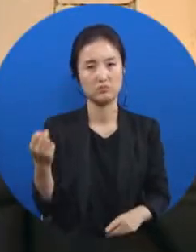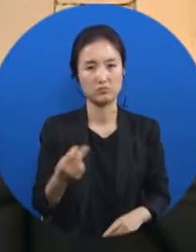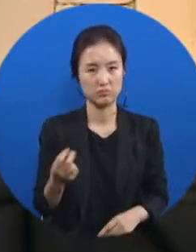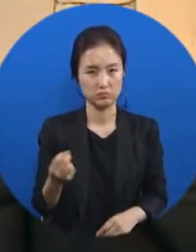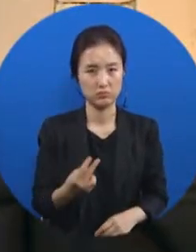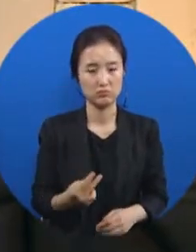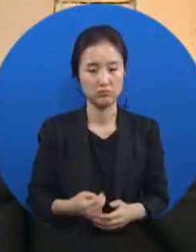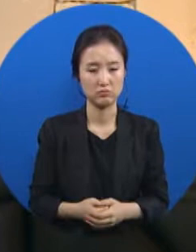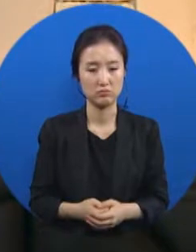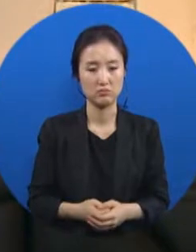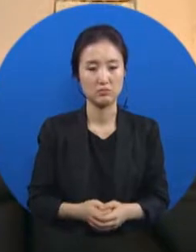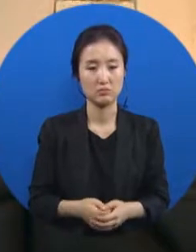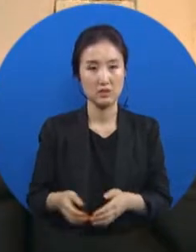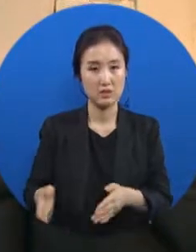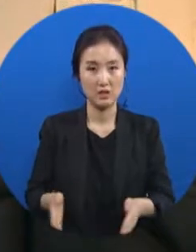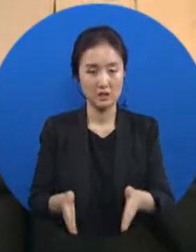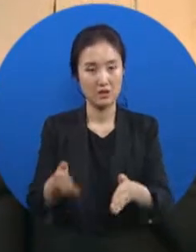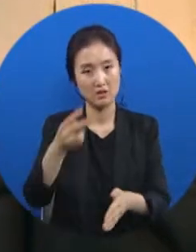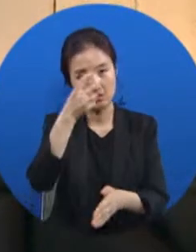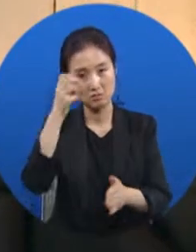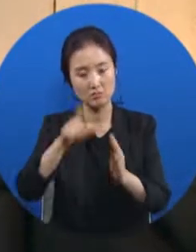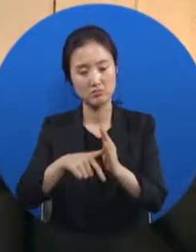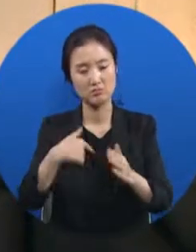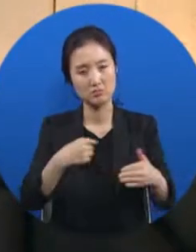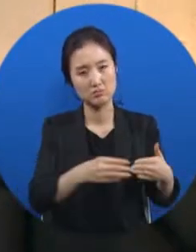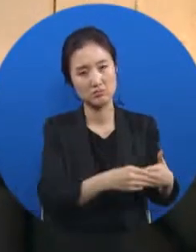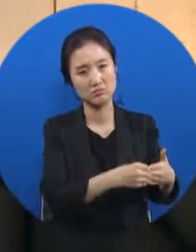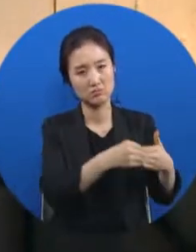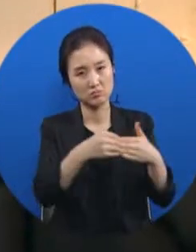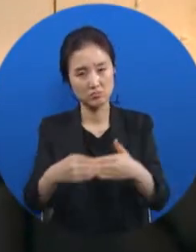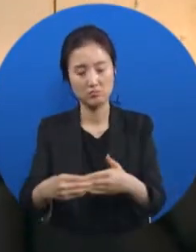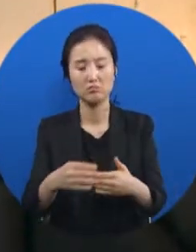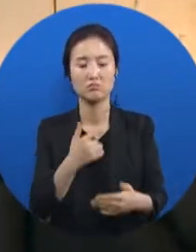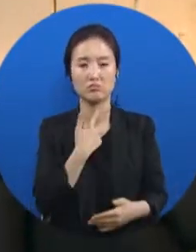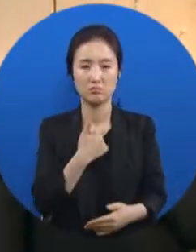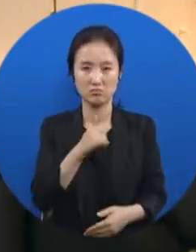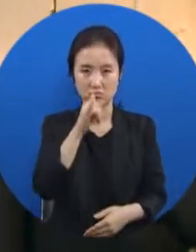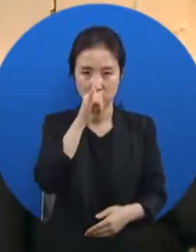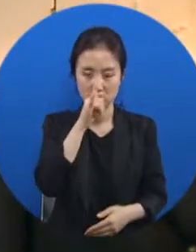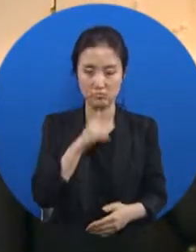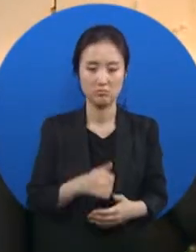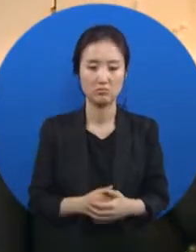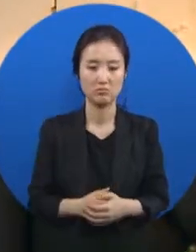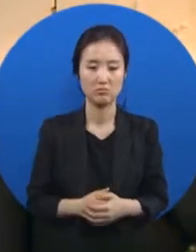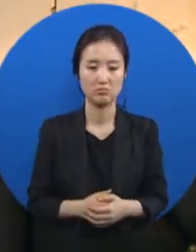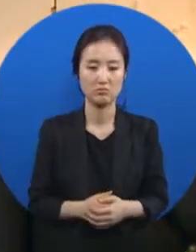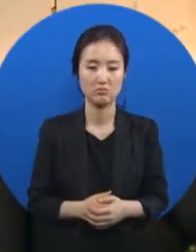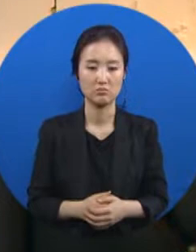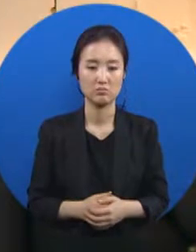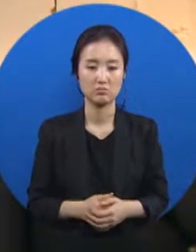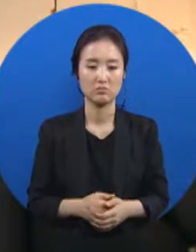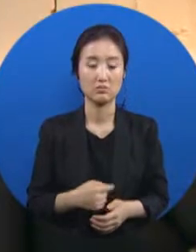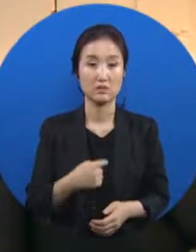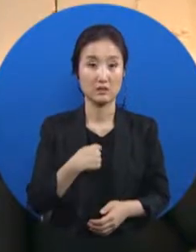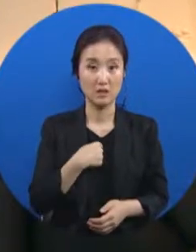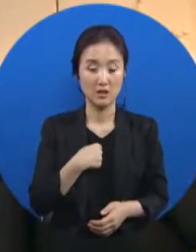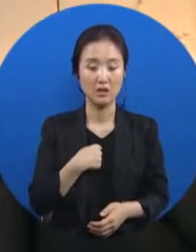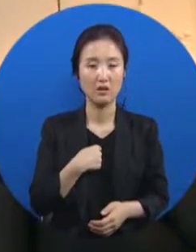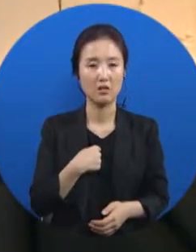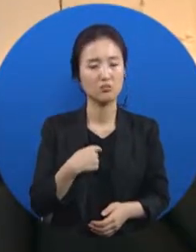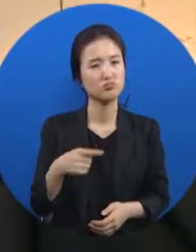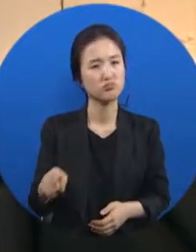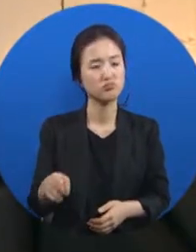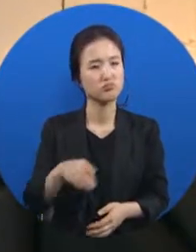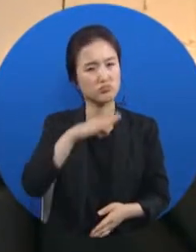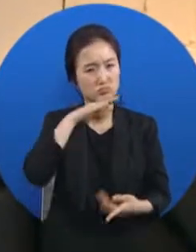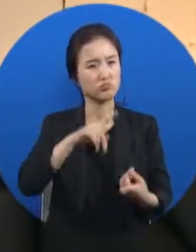제가 길거리에서 주무시는 거 데려 이렇게 모셔오기도 하고. 예. 뭐 근데 당연한 줄 알았어요. 뭐 우리 아버지뿐만이 아니라 저희